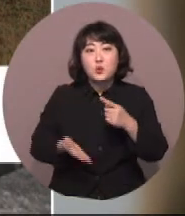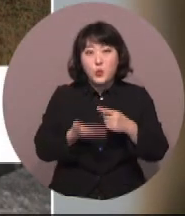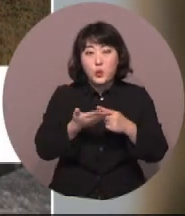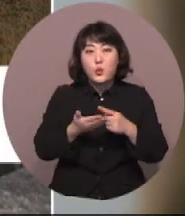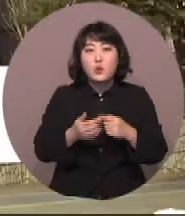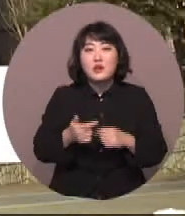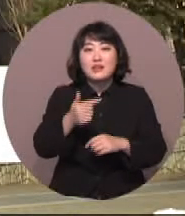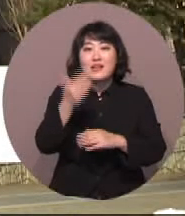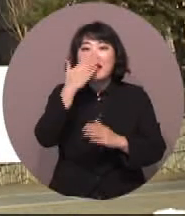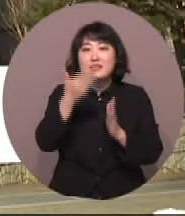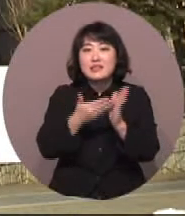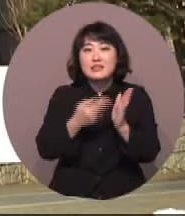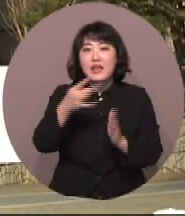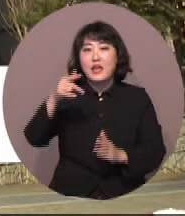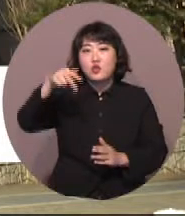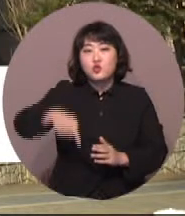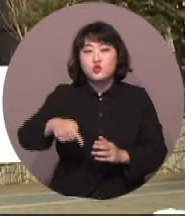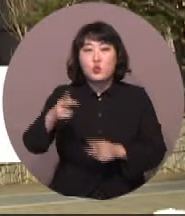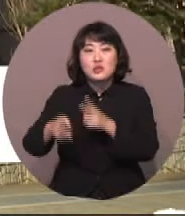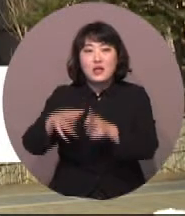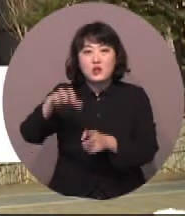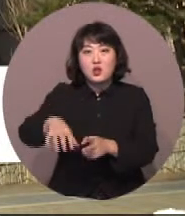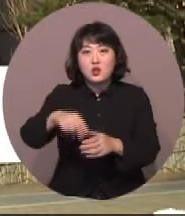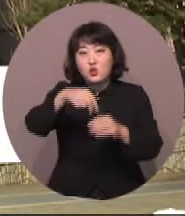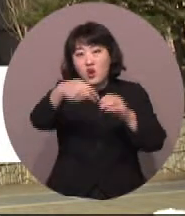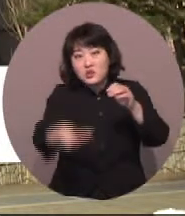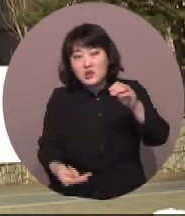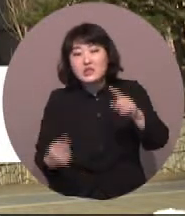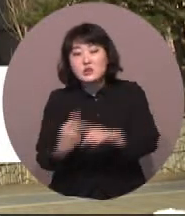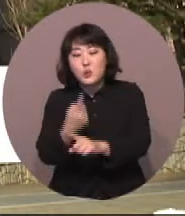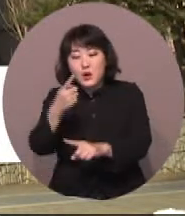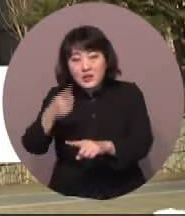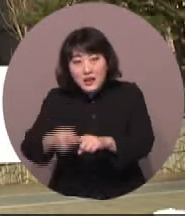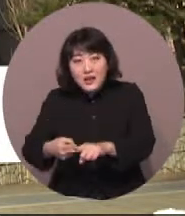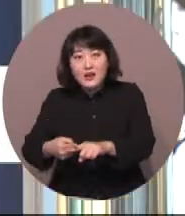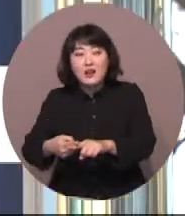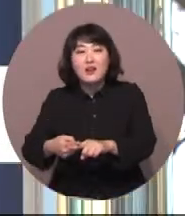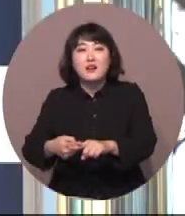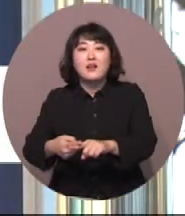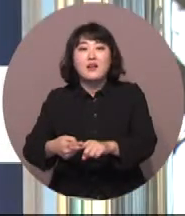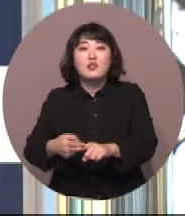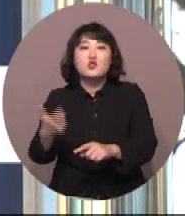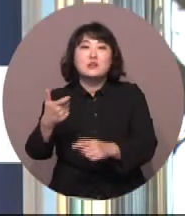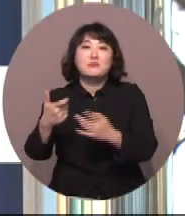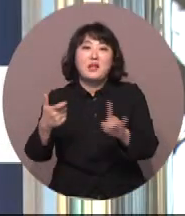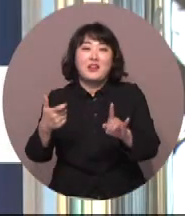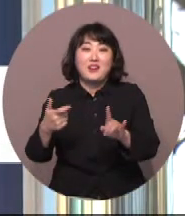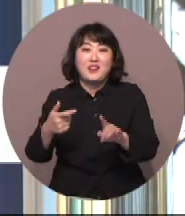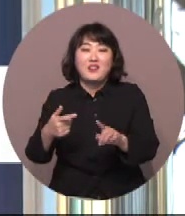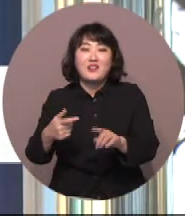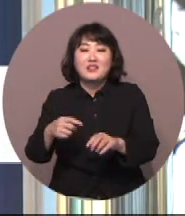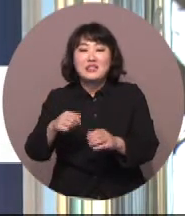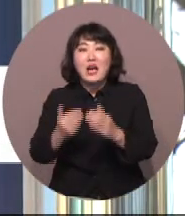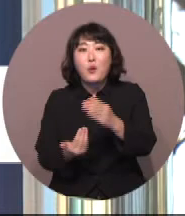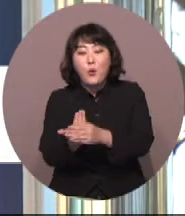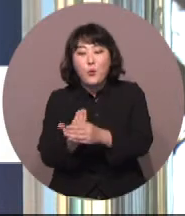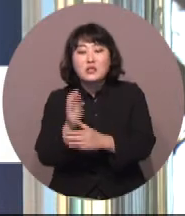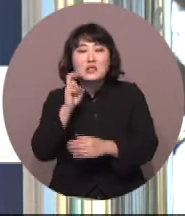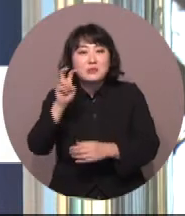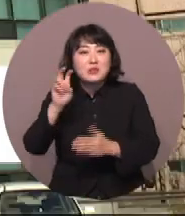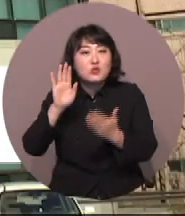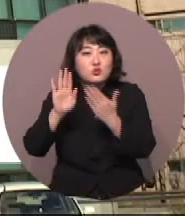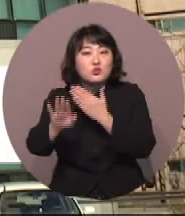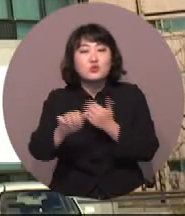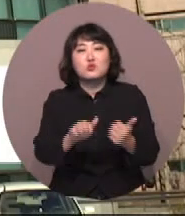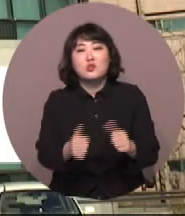대추 중공업 공장에서 작업하다 추락해 치료를 받던 협력업체 소속 60대 노동자가 사고가 난 지 20여일 만에